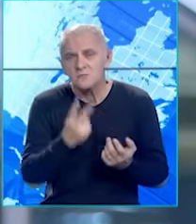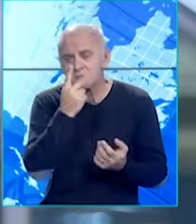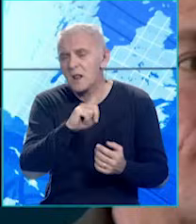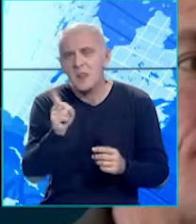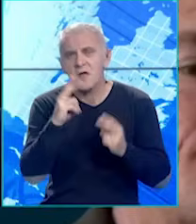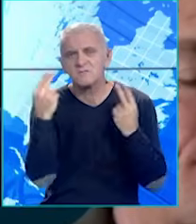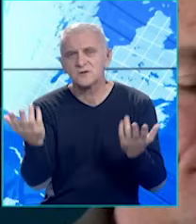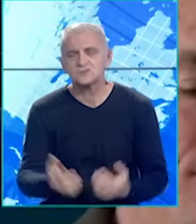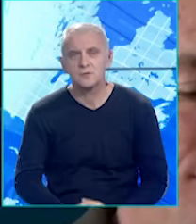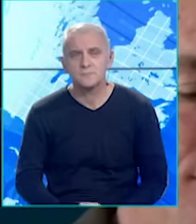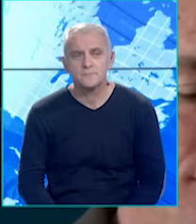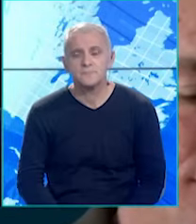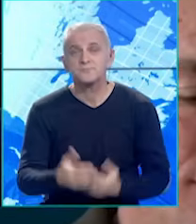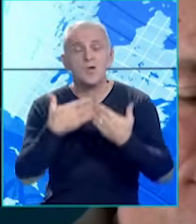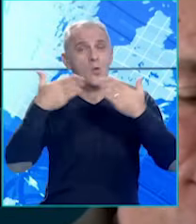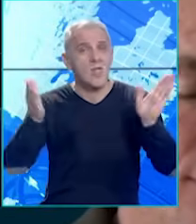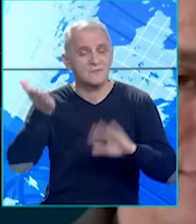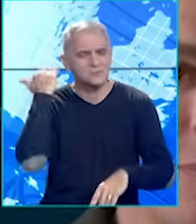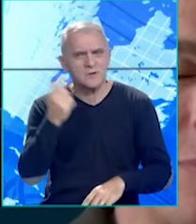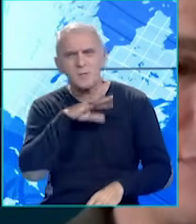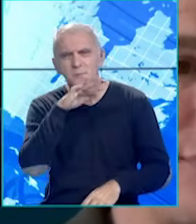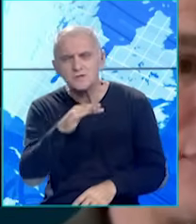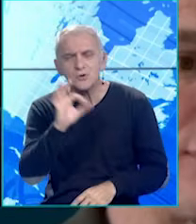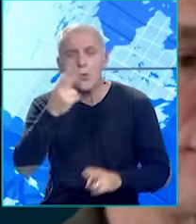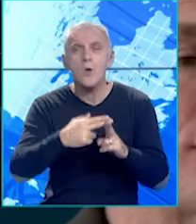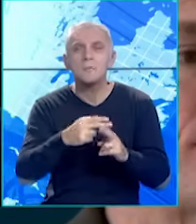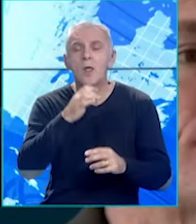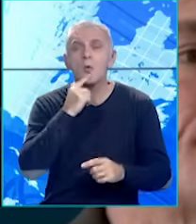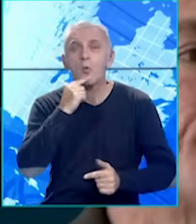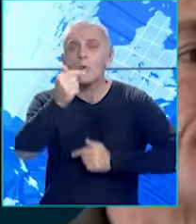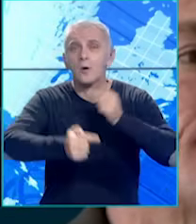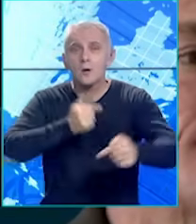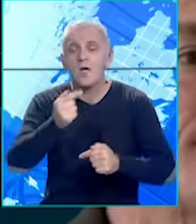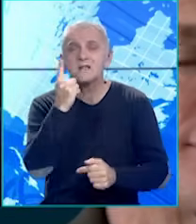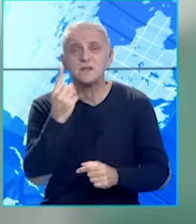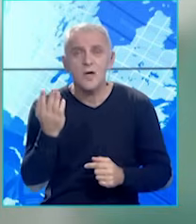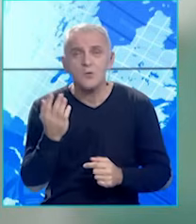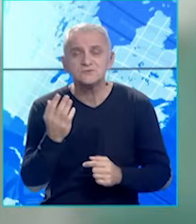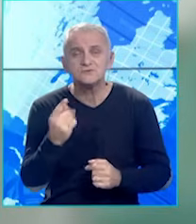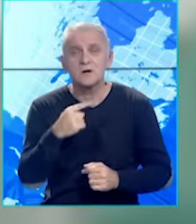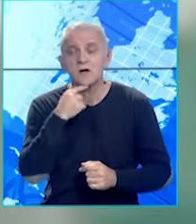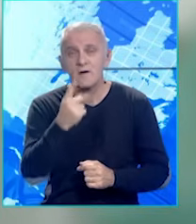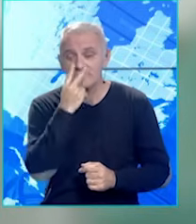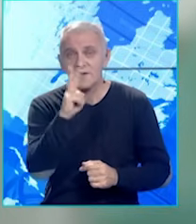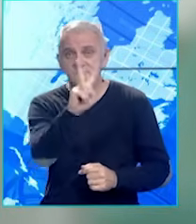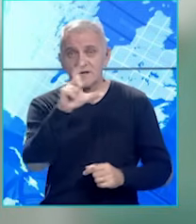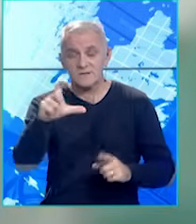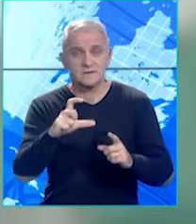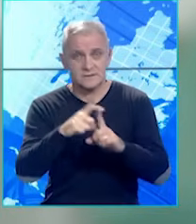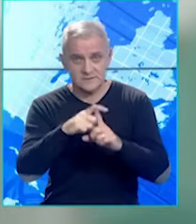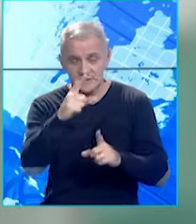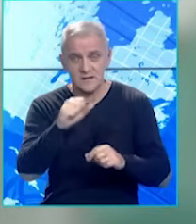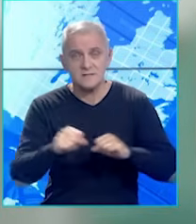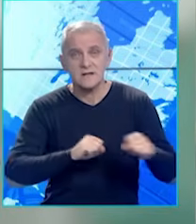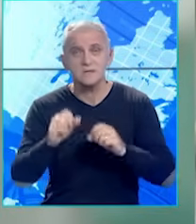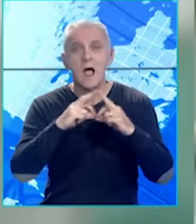manje bitno. U javnosti se ranije špekulisalo o imenu koji će naslijediti Izetbegović. Za sada kao VD direktora imenovan je dr.